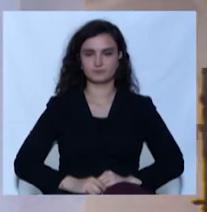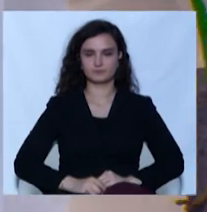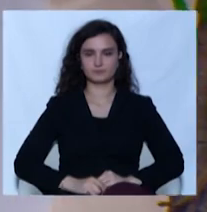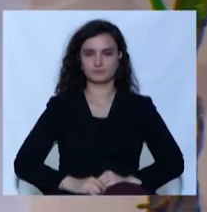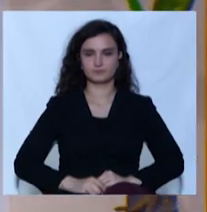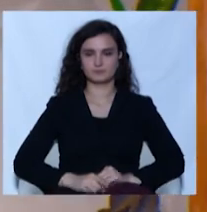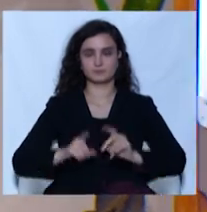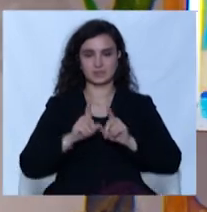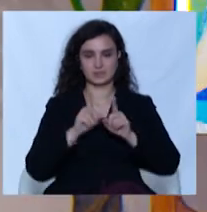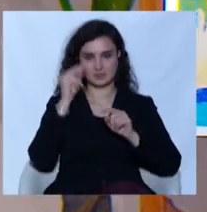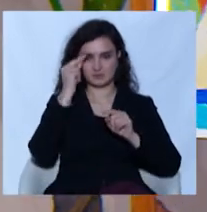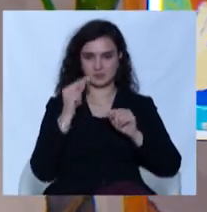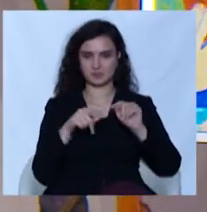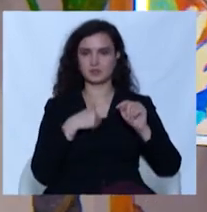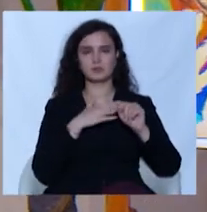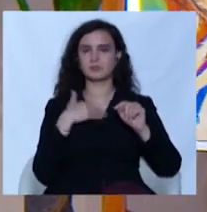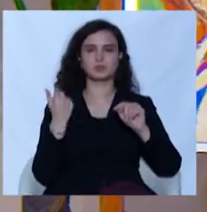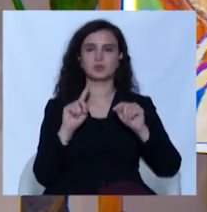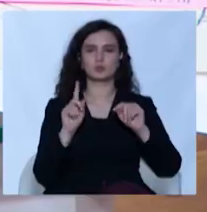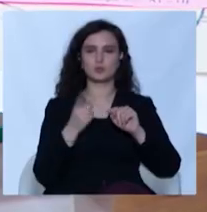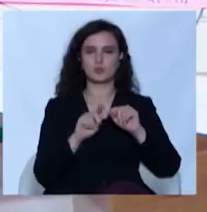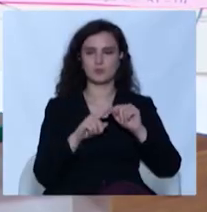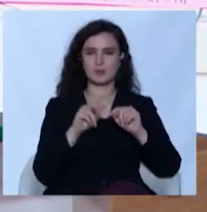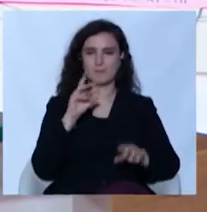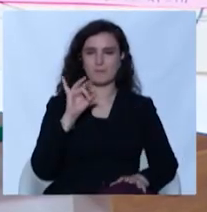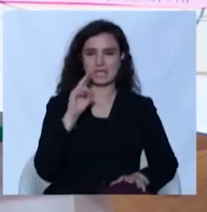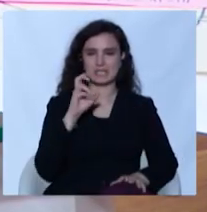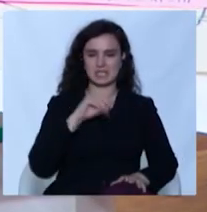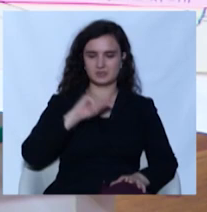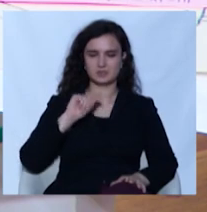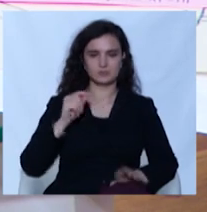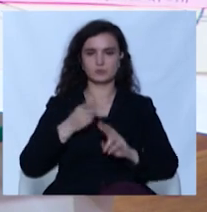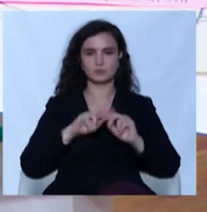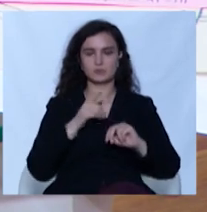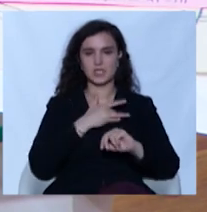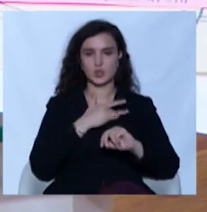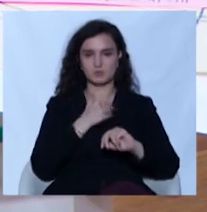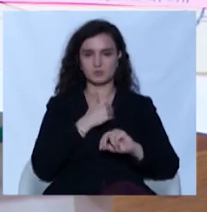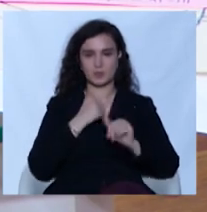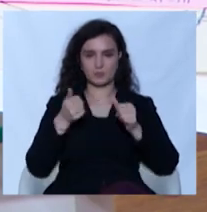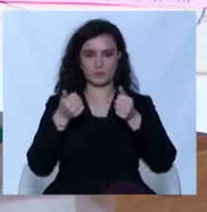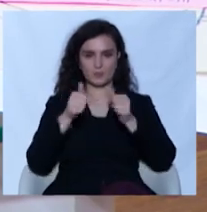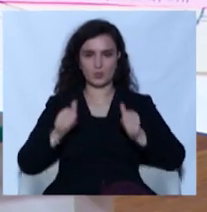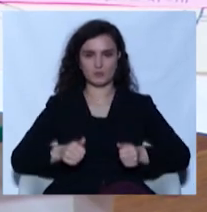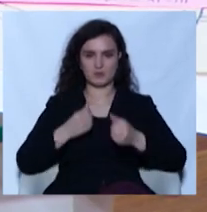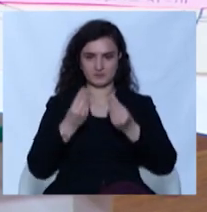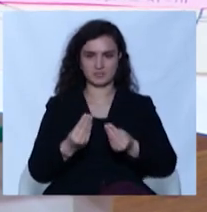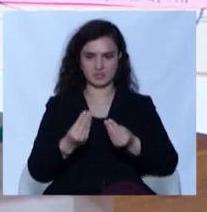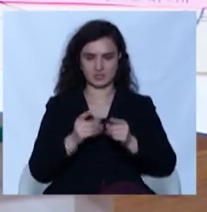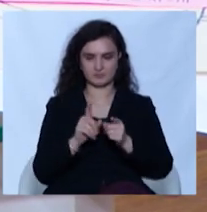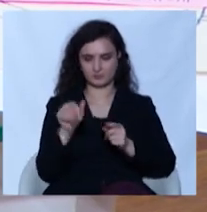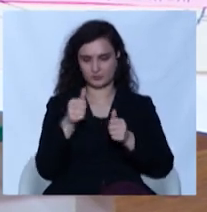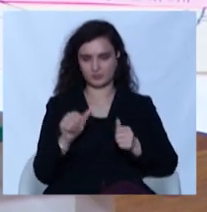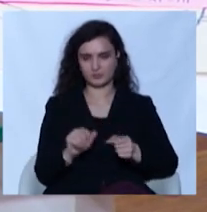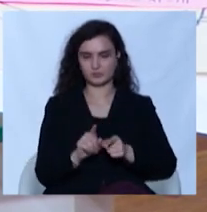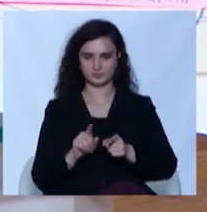ესეთი ფანქარი. არ მინდა რომ მარკერში შემოვავლო, იმიტომ რომ მინდა რომ დაახლოებით ფორმა მივცეთ და რაღაცა